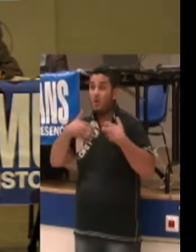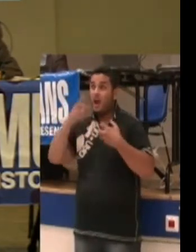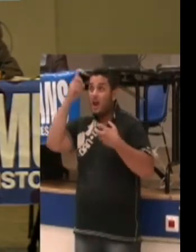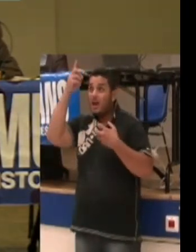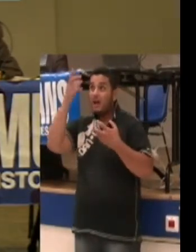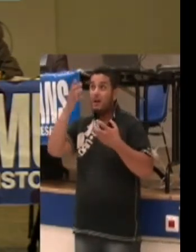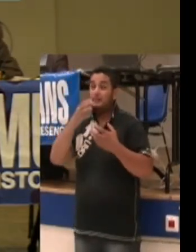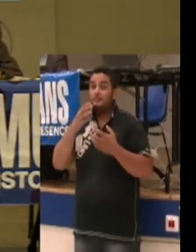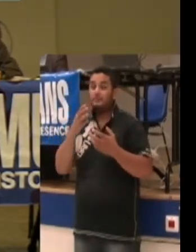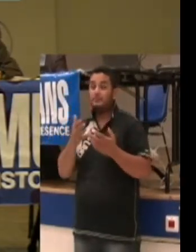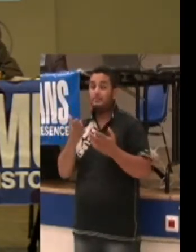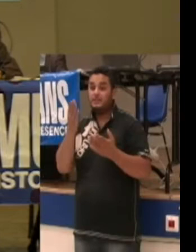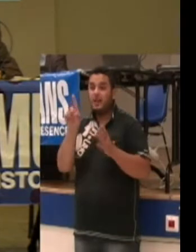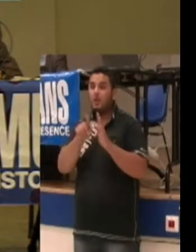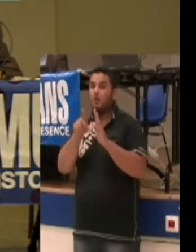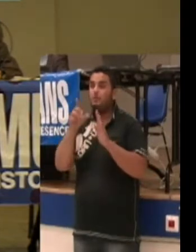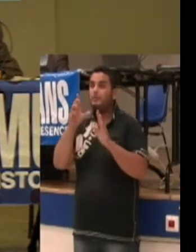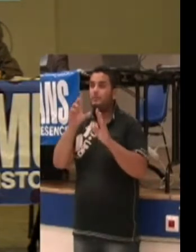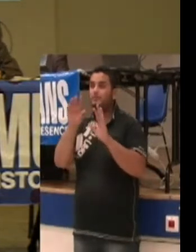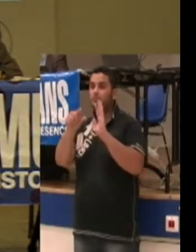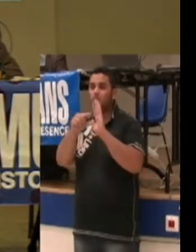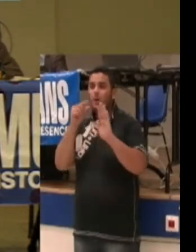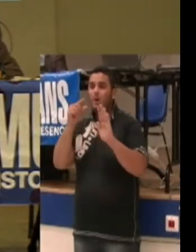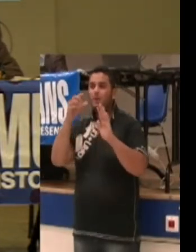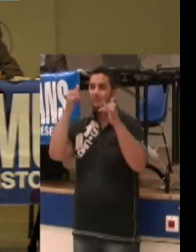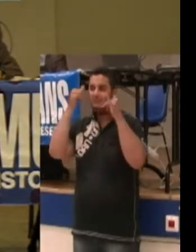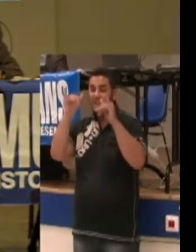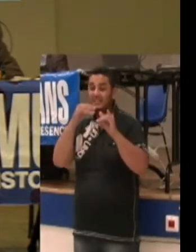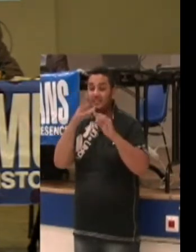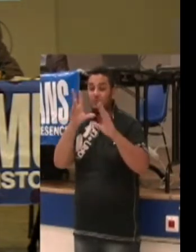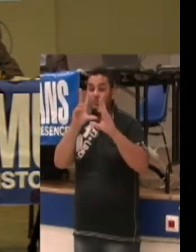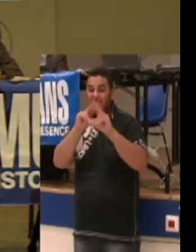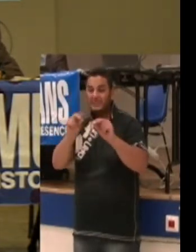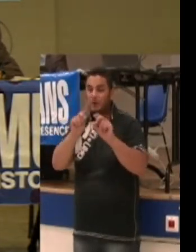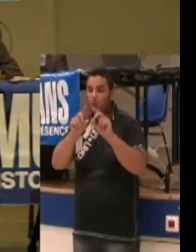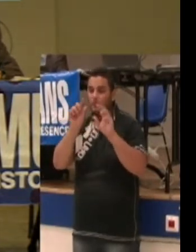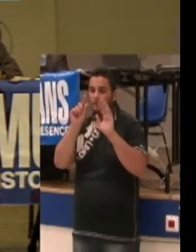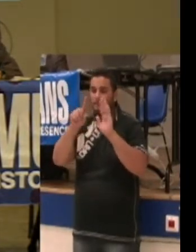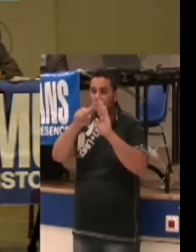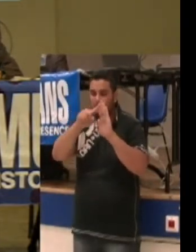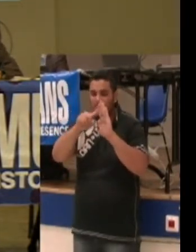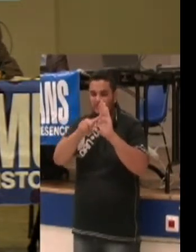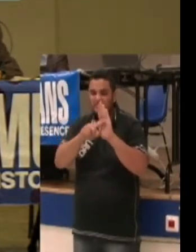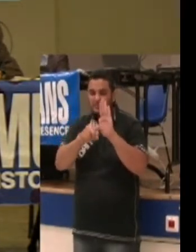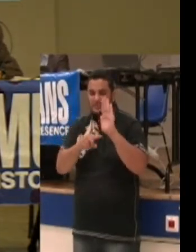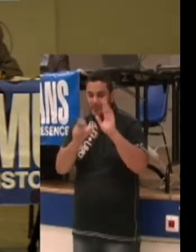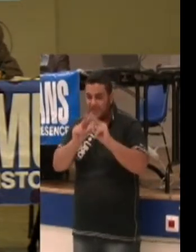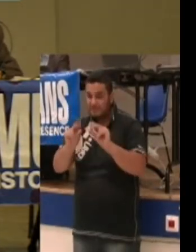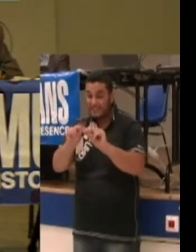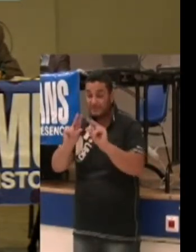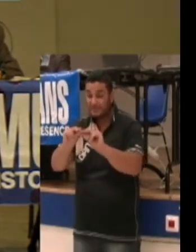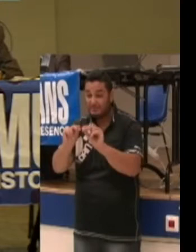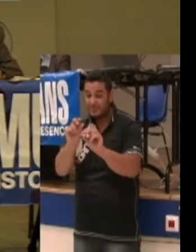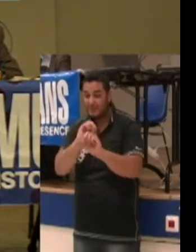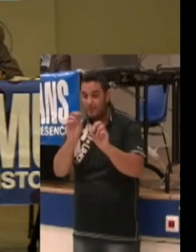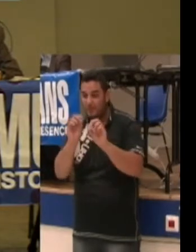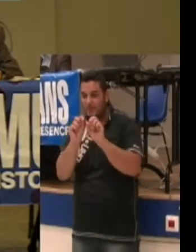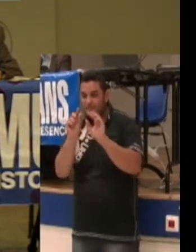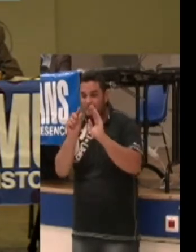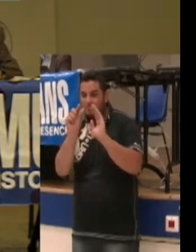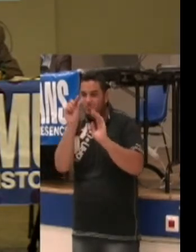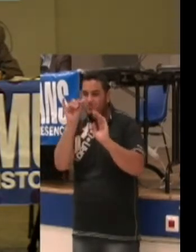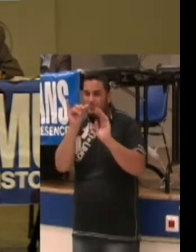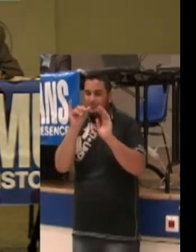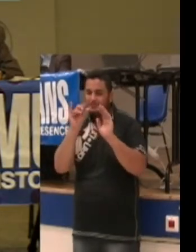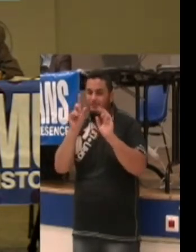subhanahu wa ta'ala va détailler comment ils sont. Et d'ailleurs, vous savez pourquoi Allah subhanahu wa ta'ala leur demande de tuer une vache sur le Al-Baqarah? Bon, l'histoire, on la connaît, hein, il y a quelqu'un qui a